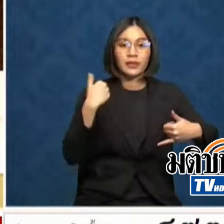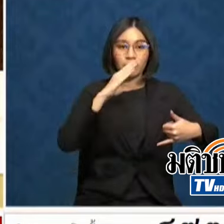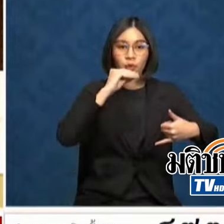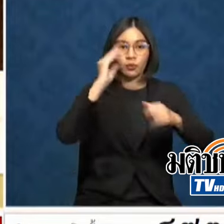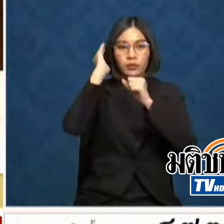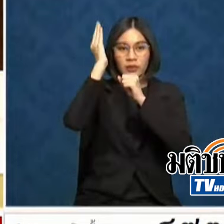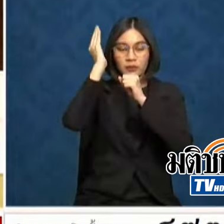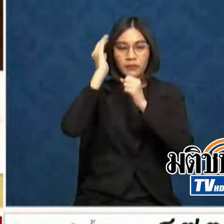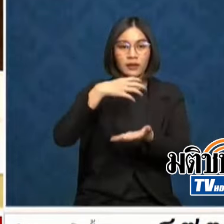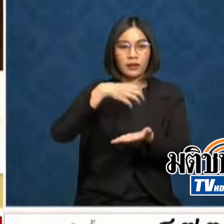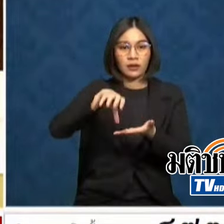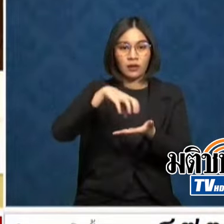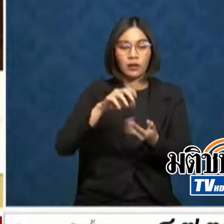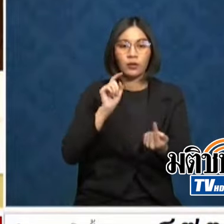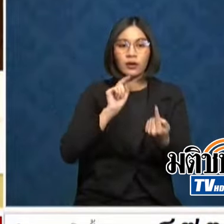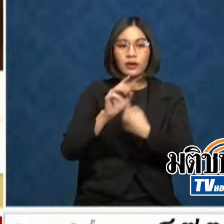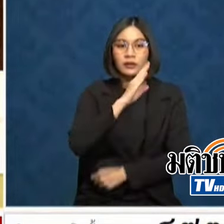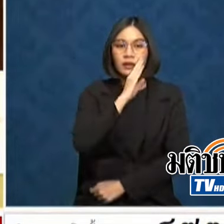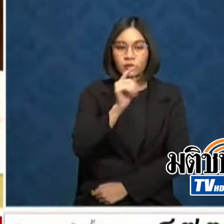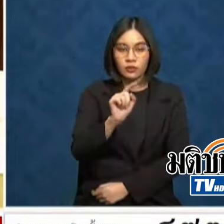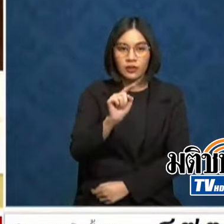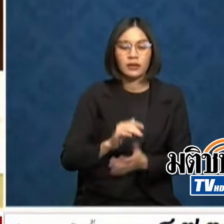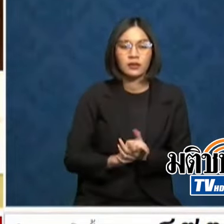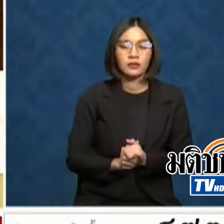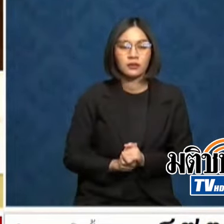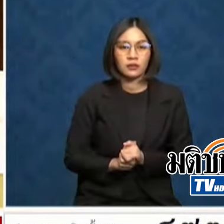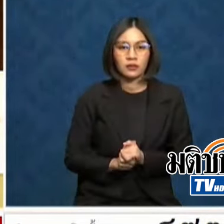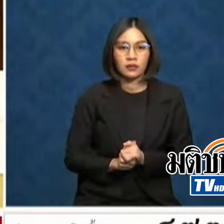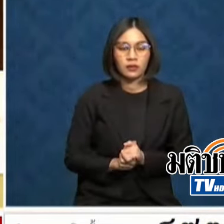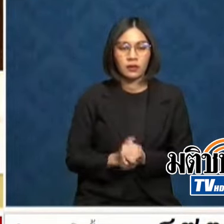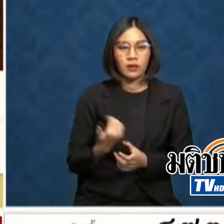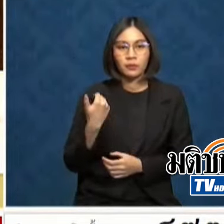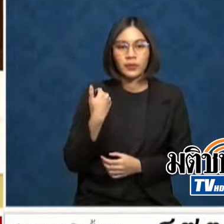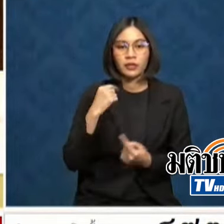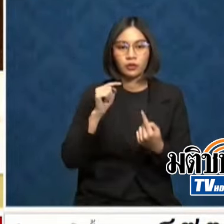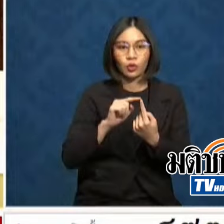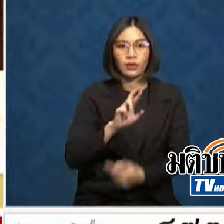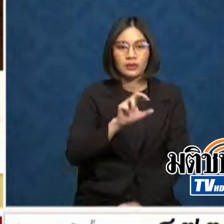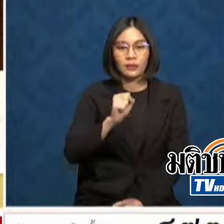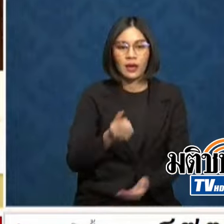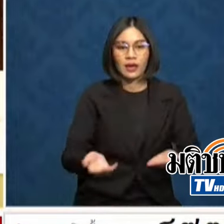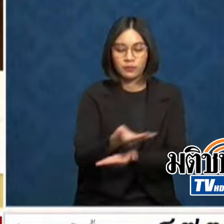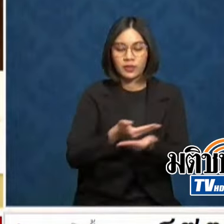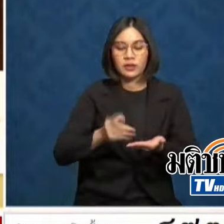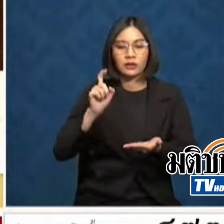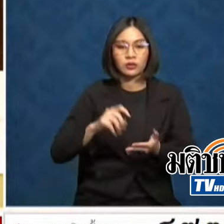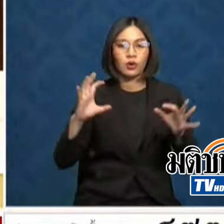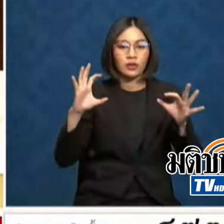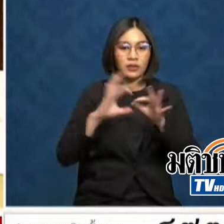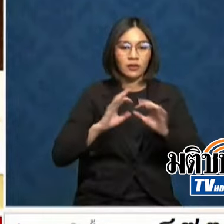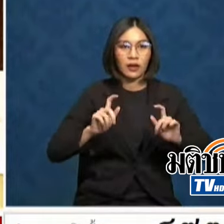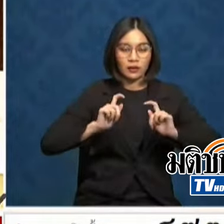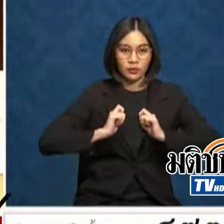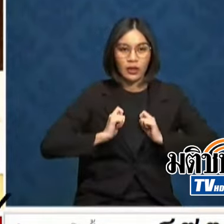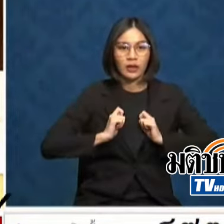ครับในกรณีมีเรื่องที่สภาต้องพิจารณาเกี่ยวกับการอนุญา